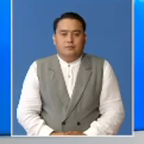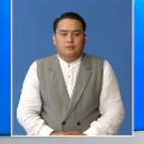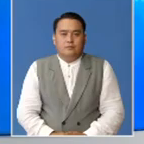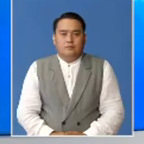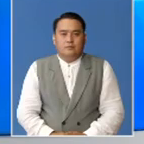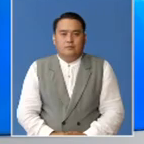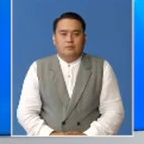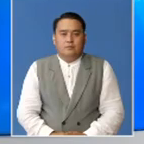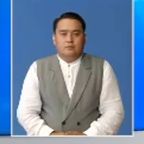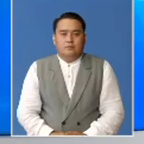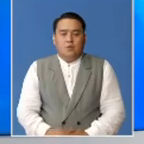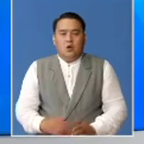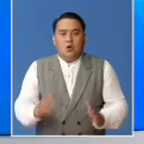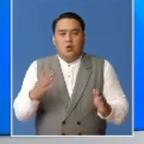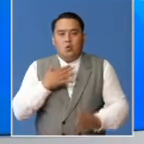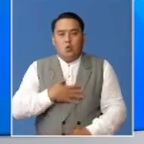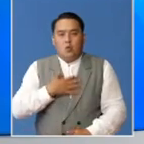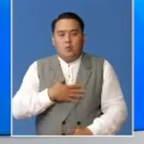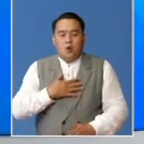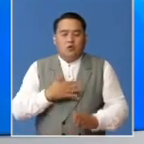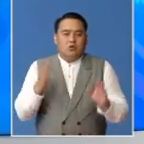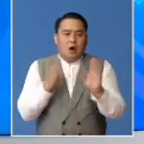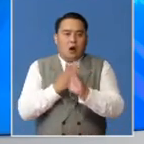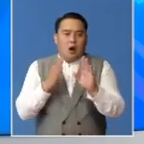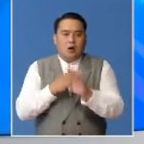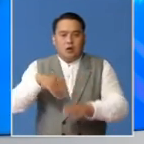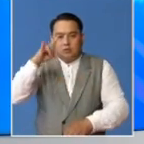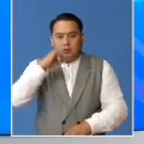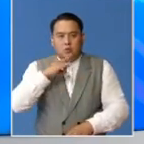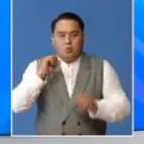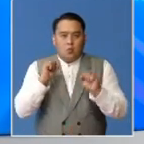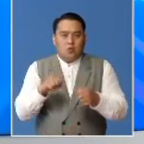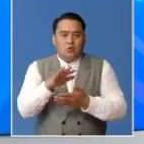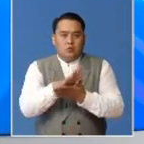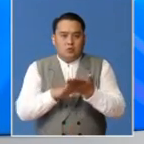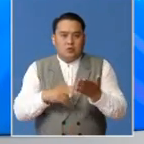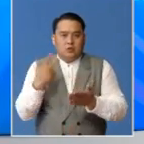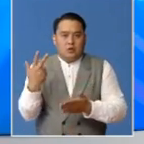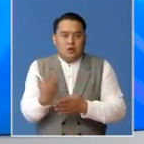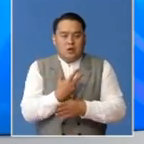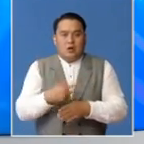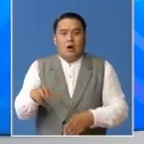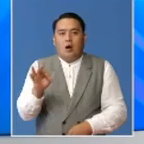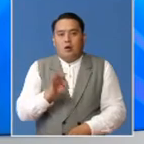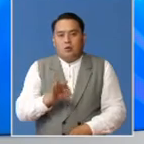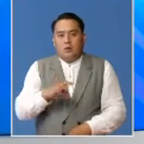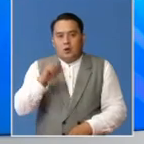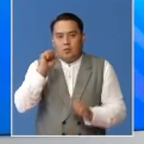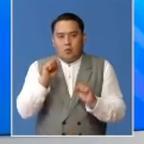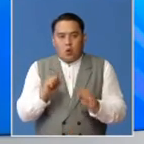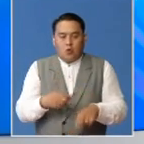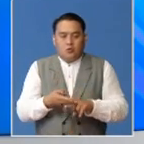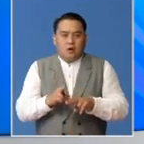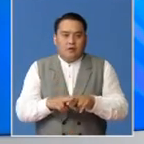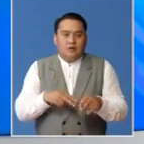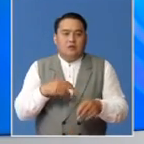Из-за неблагоприятных погодных условий уборочная кампания в стране может затянуться до 3 декады октября. Об этом сообщают в